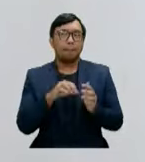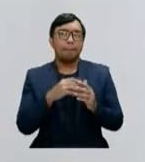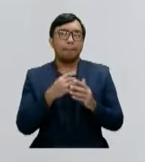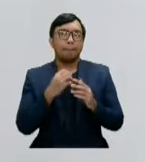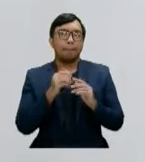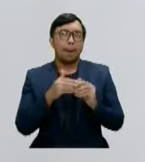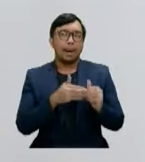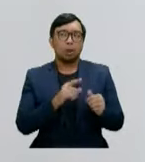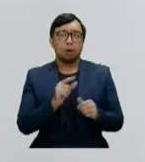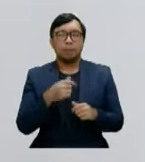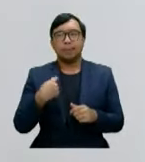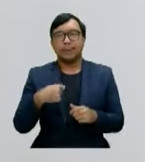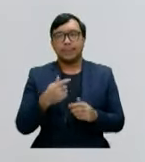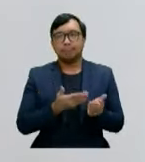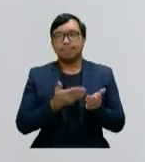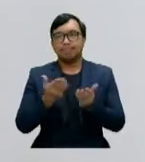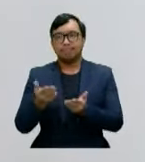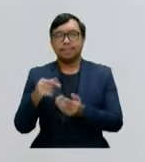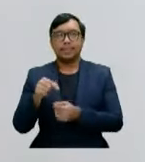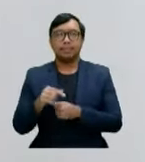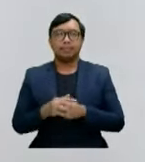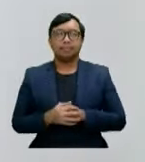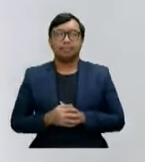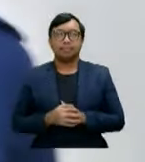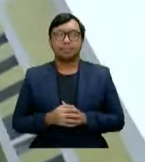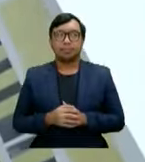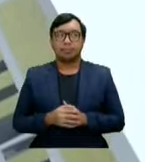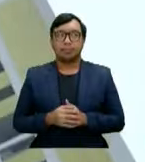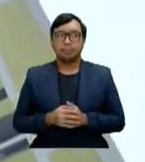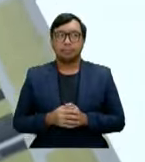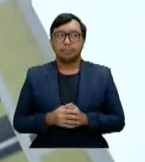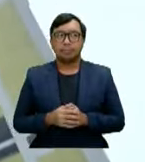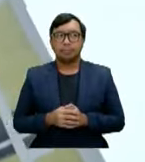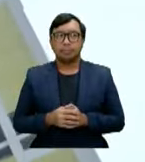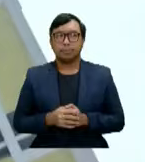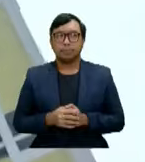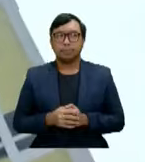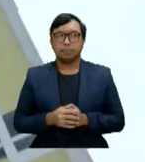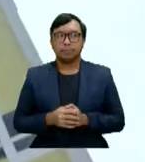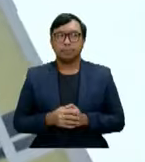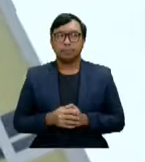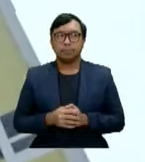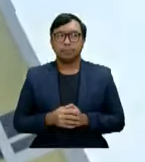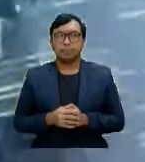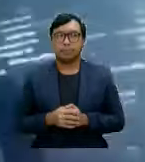Jakarta, Riki Harahap, Sigi Nugroho, BTV.